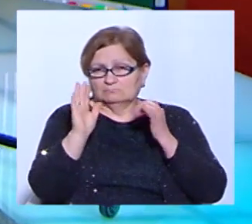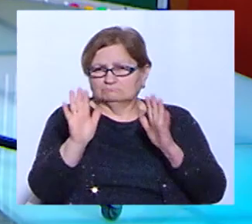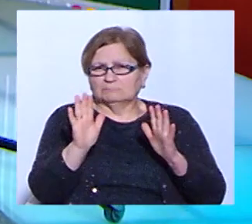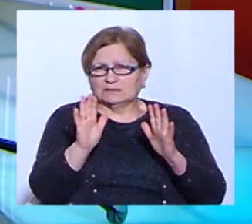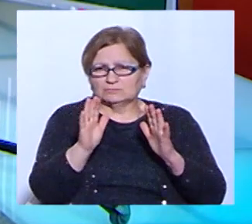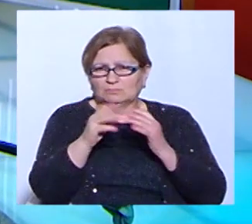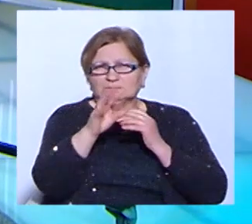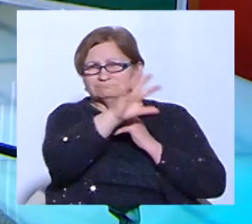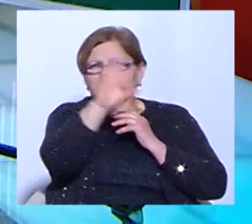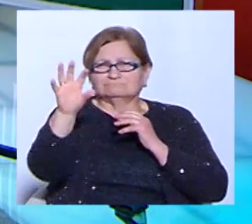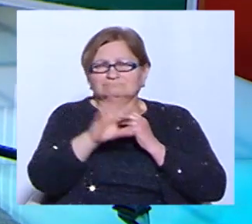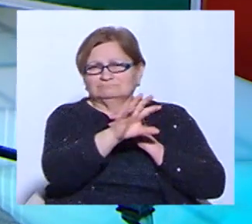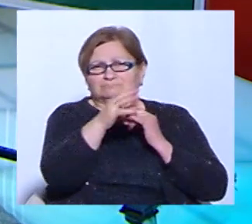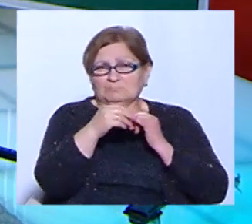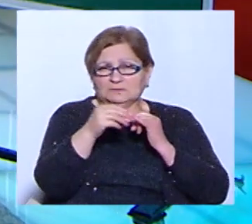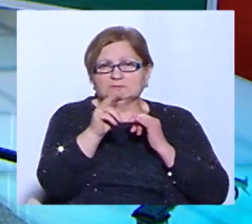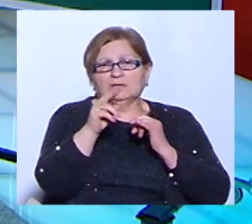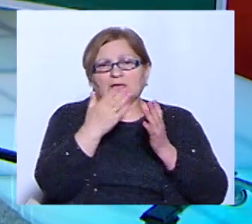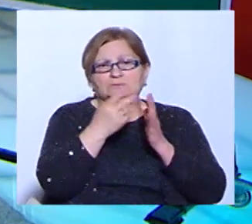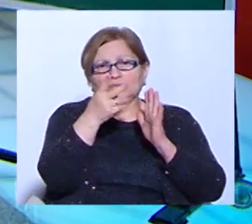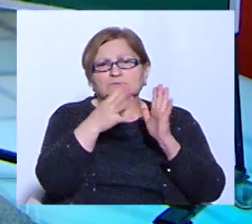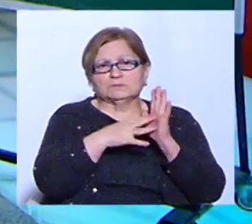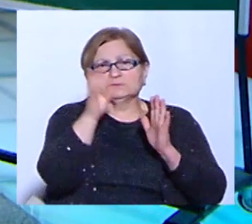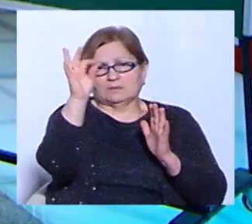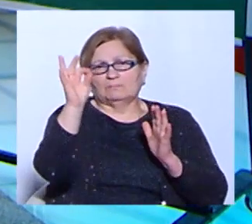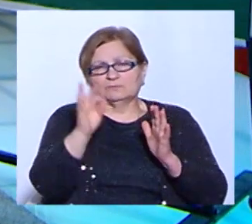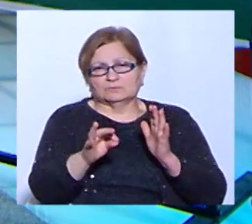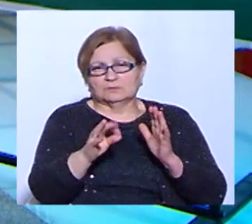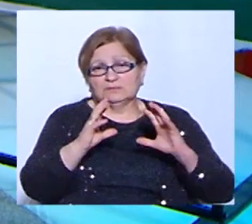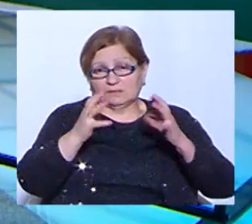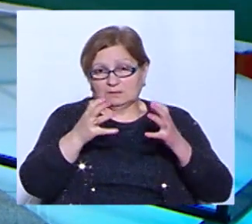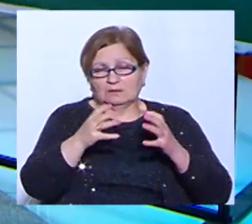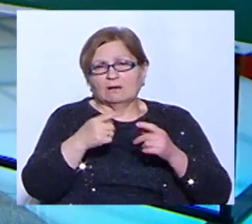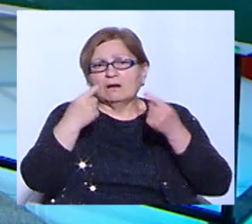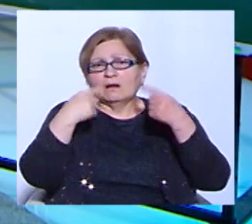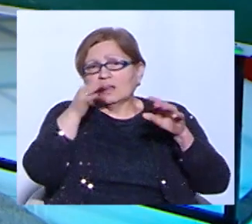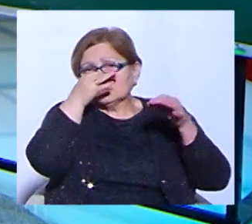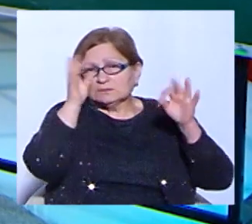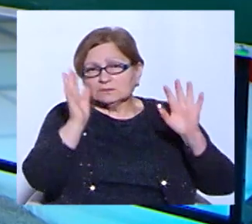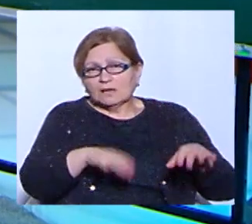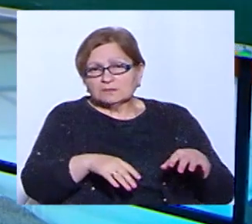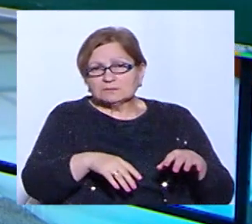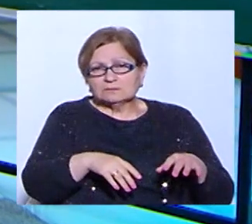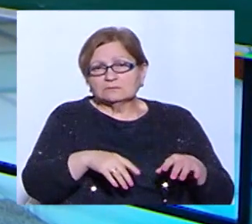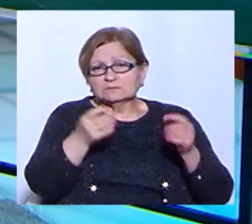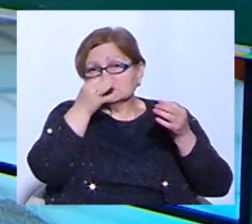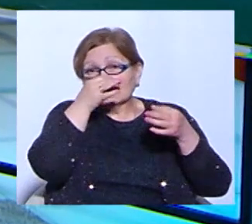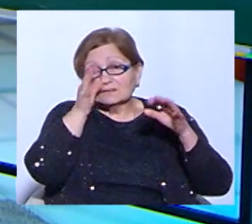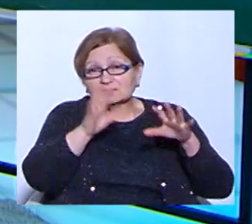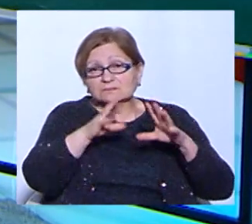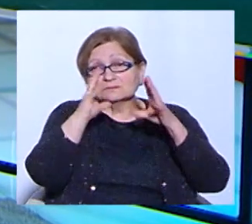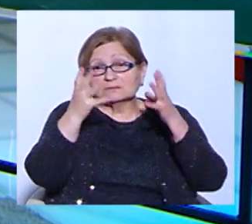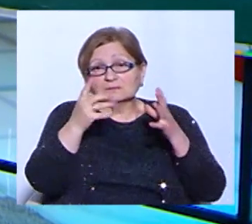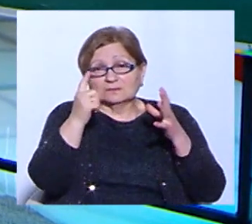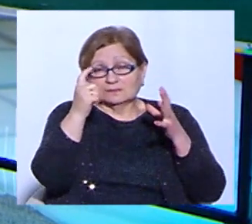29%. ხოლო დანარჩენი 29% ხმელეთია, რამდენი იქნება დანარჩენი